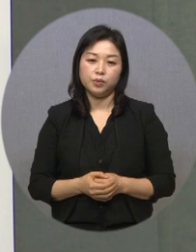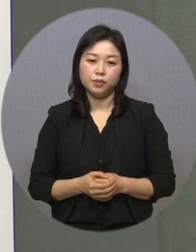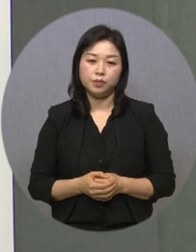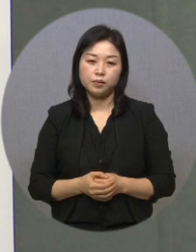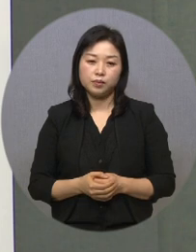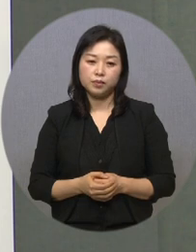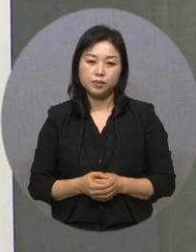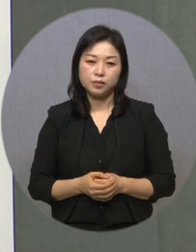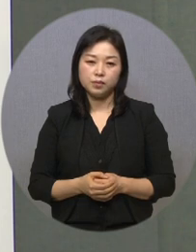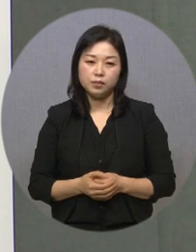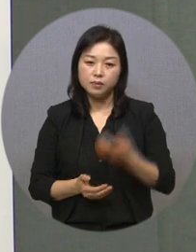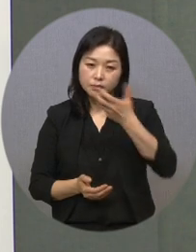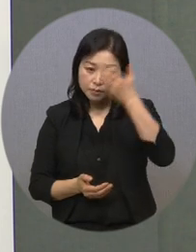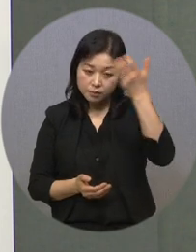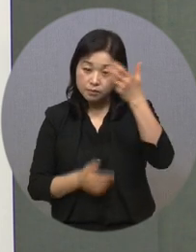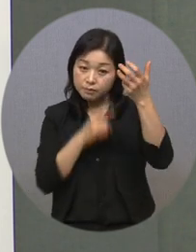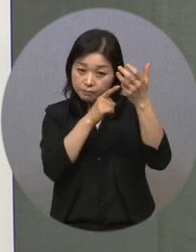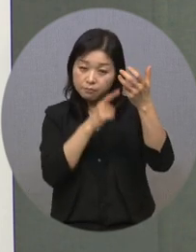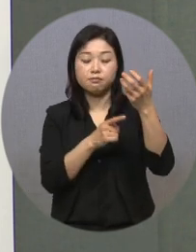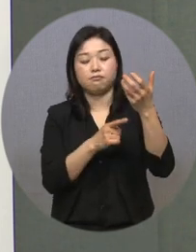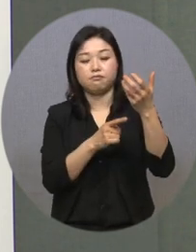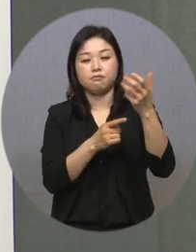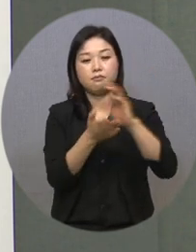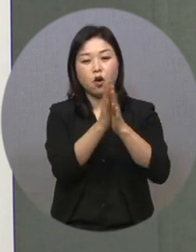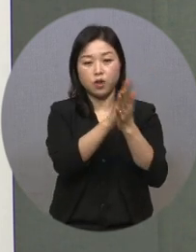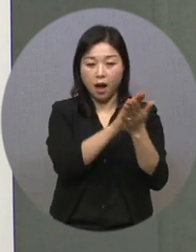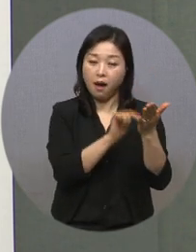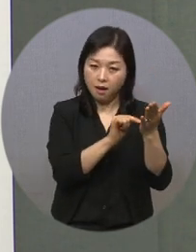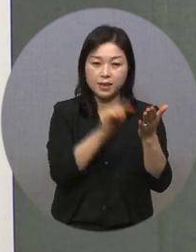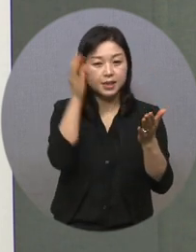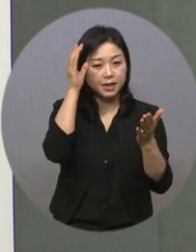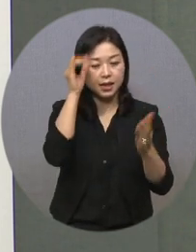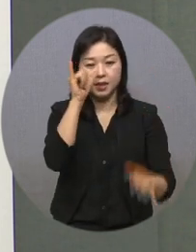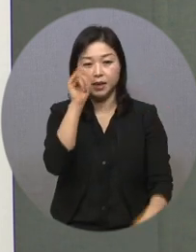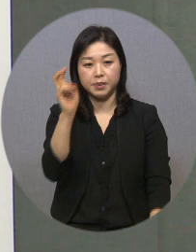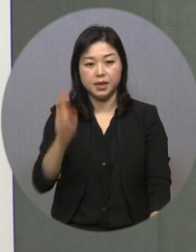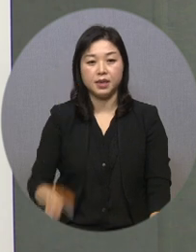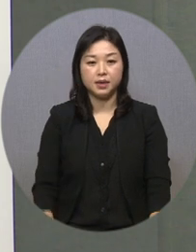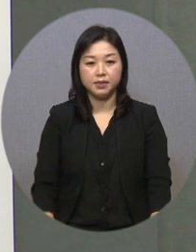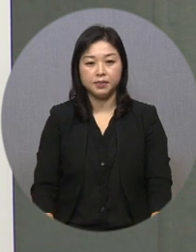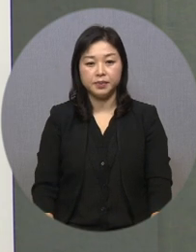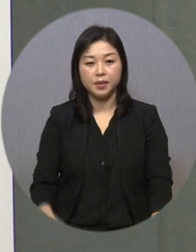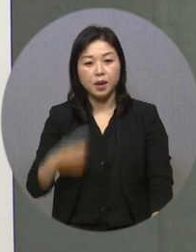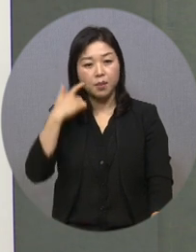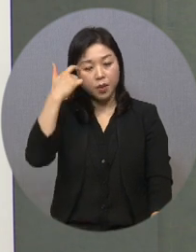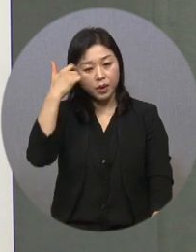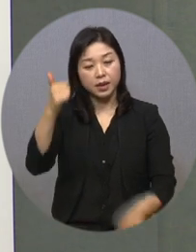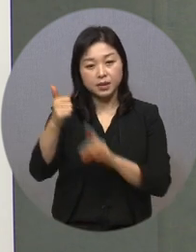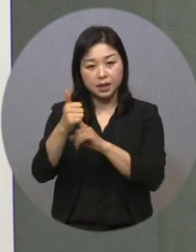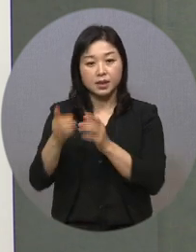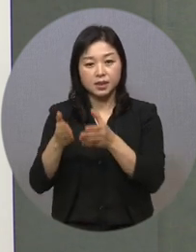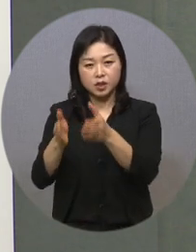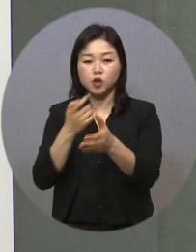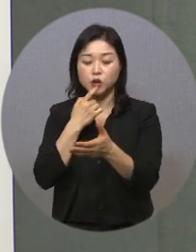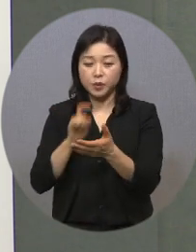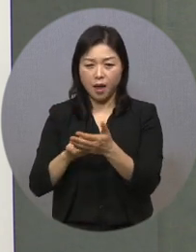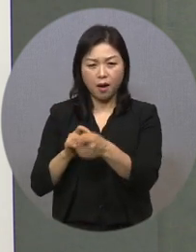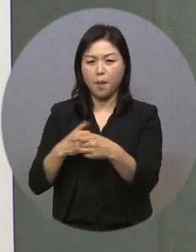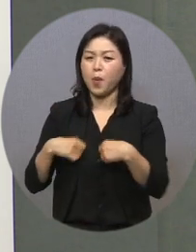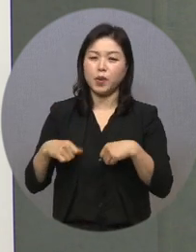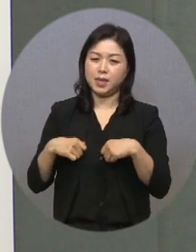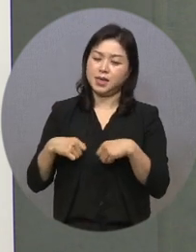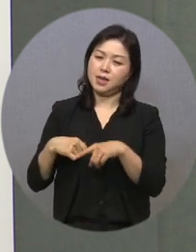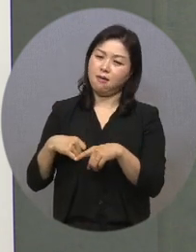어떤 꿈의 변화에 대해서 기대도 하겠죠. 목회자라는 길이 그렇게 쉽게 포기할